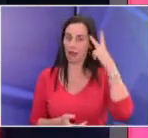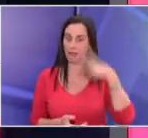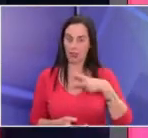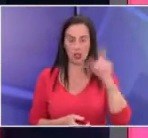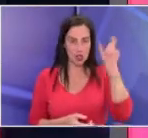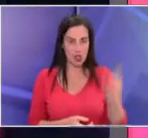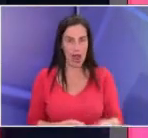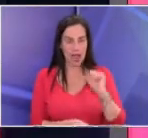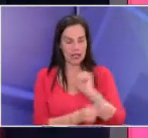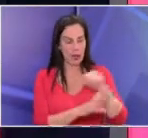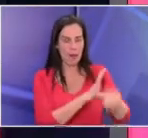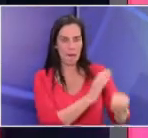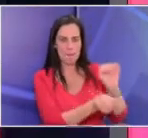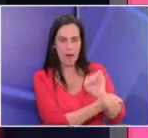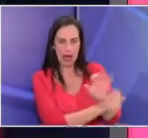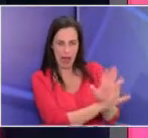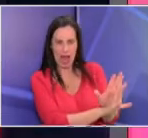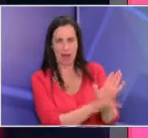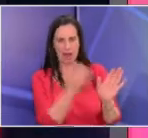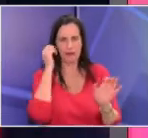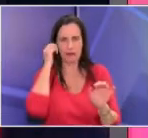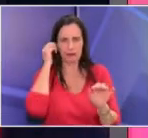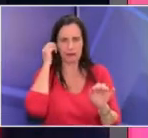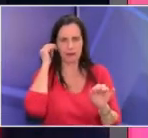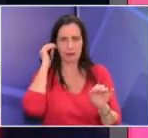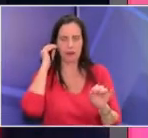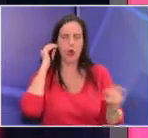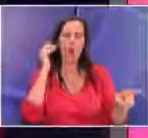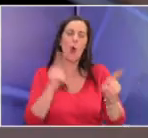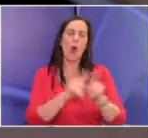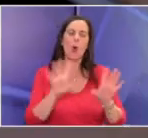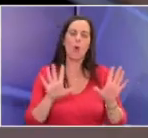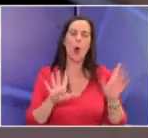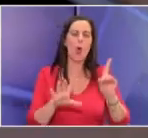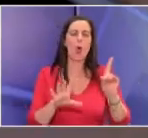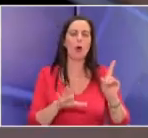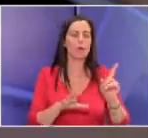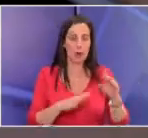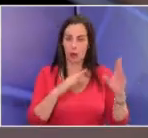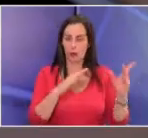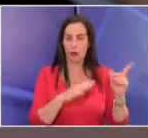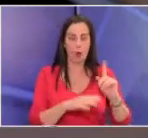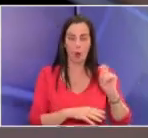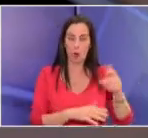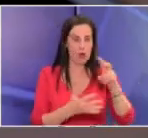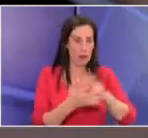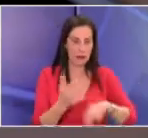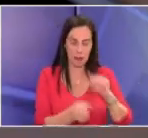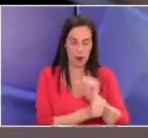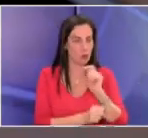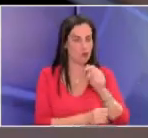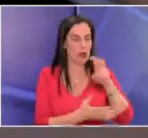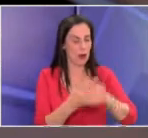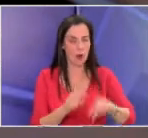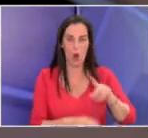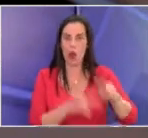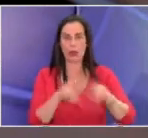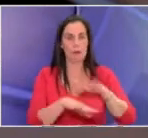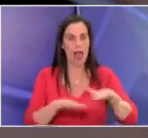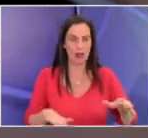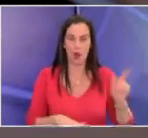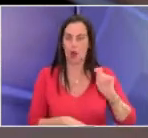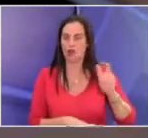שאמרת, באמת, מדובר באיזושהי החלטה בעקבות בגץ, לרווח את מרווח, את התנאי המחיה של אסירים בבתי כלא. תזכירי מה הסטנדרט